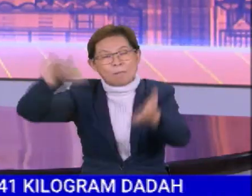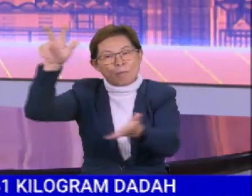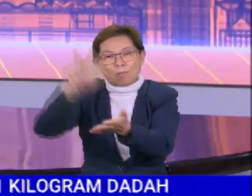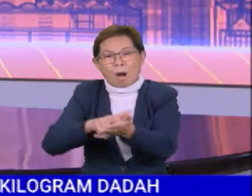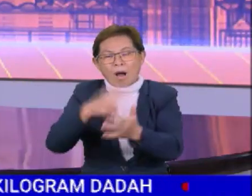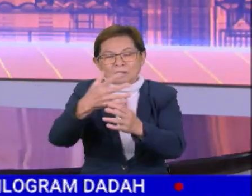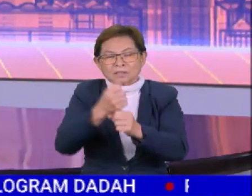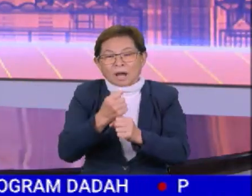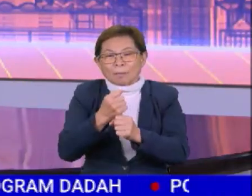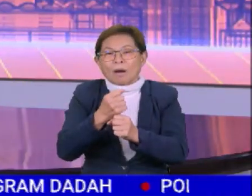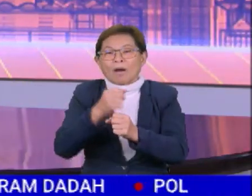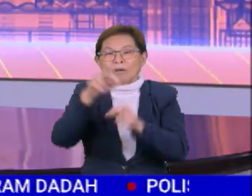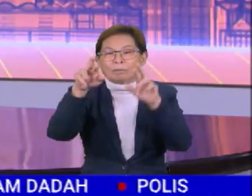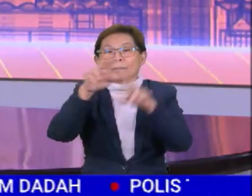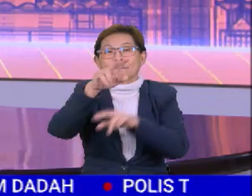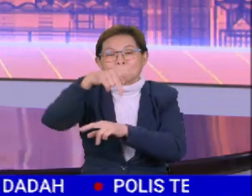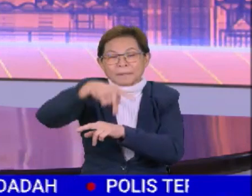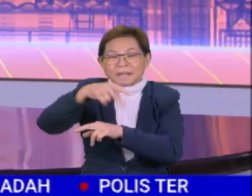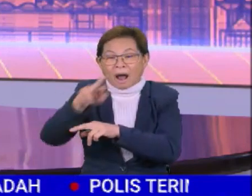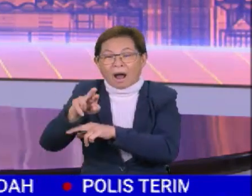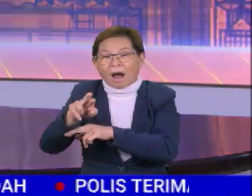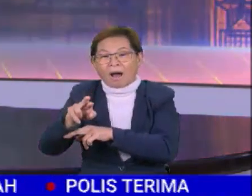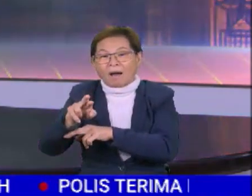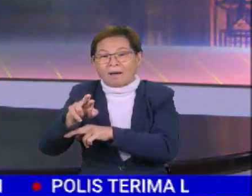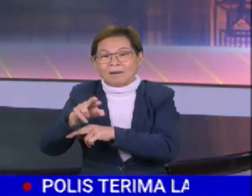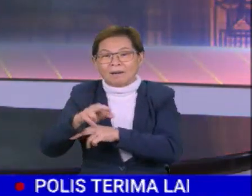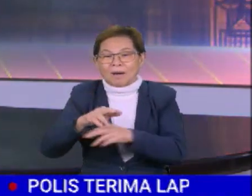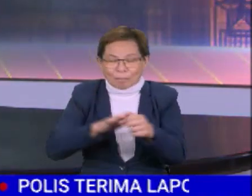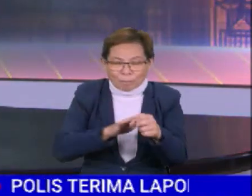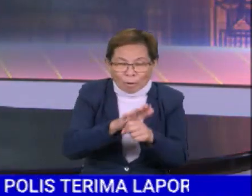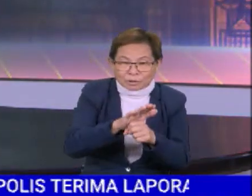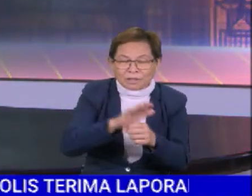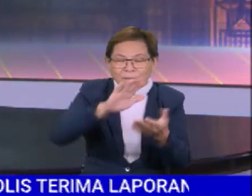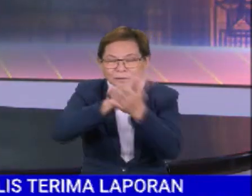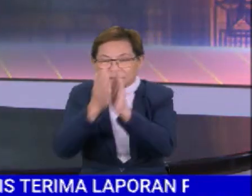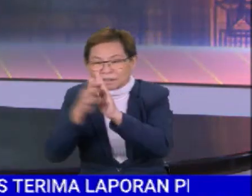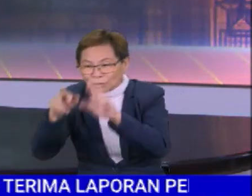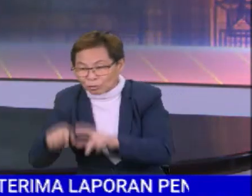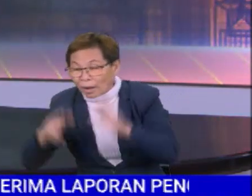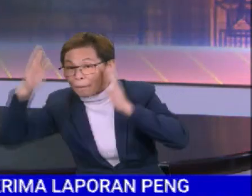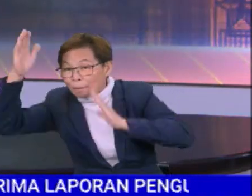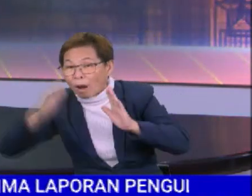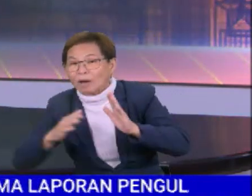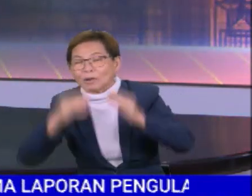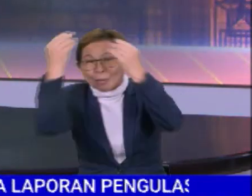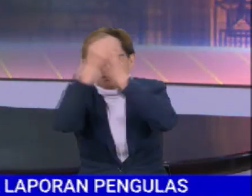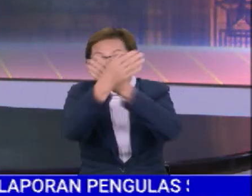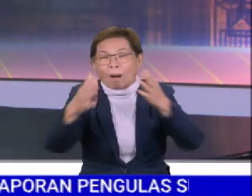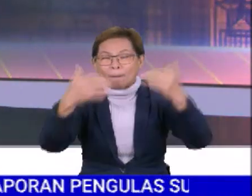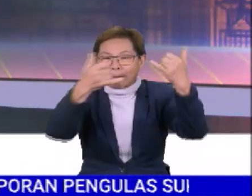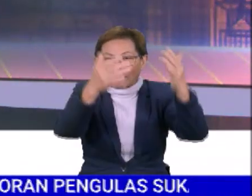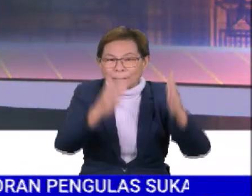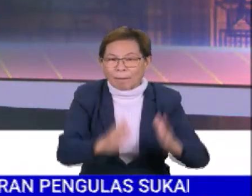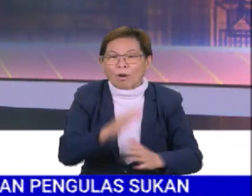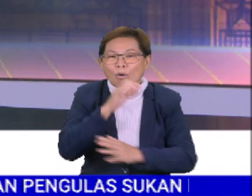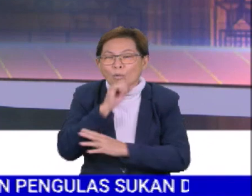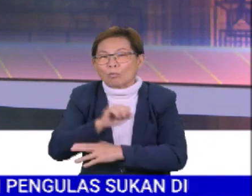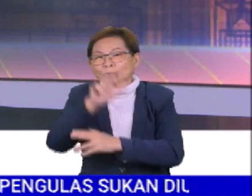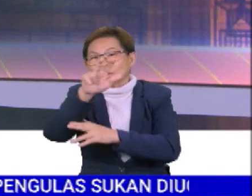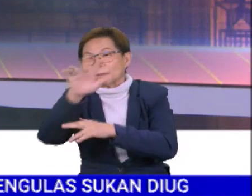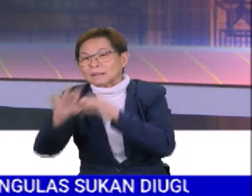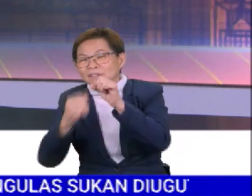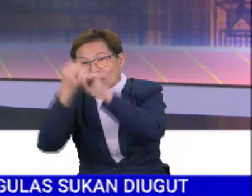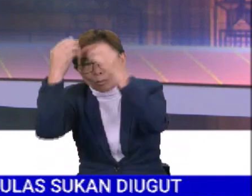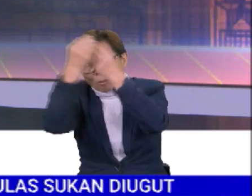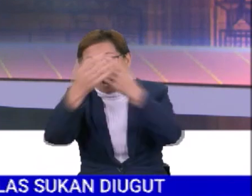warga negara Malaysia selepas melengkapkan proses naturalisasi perkembangan itu diumumkan oleh pemain berusia 34